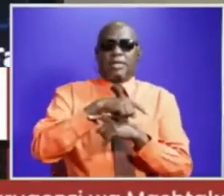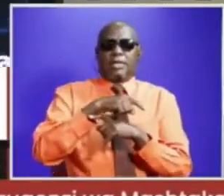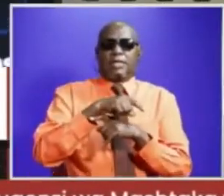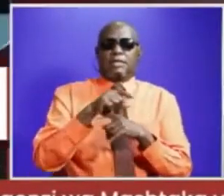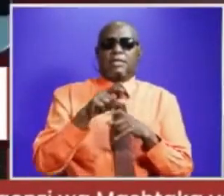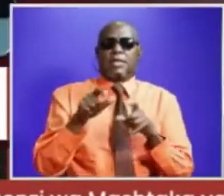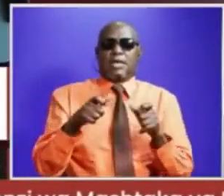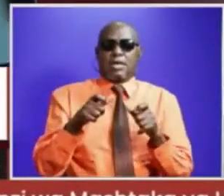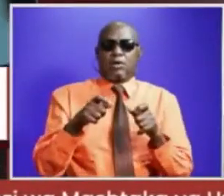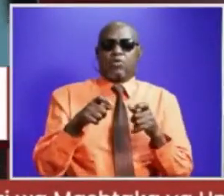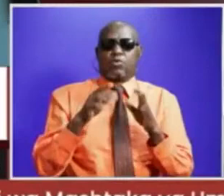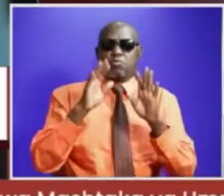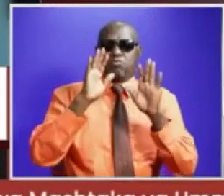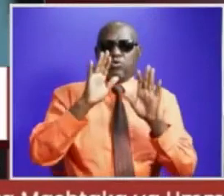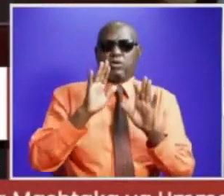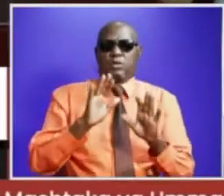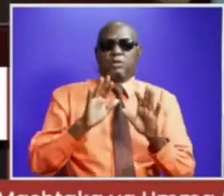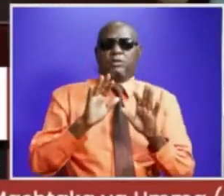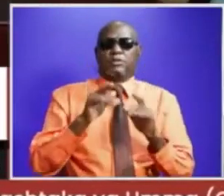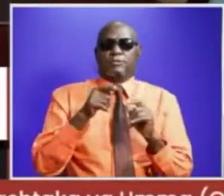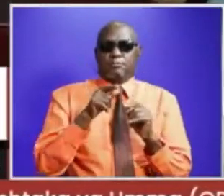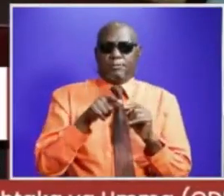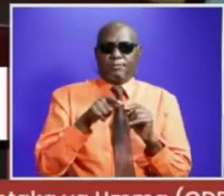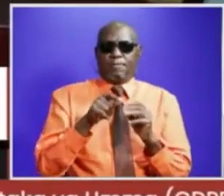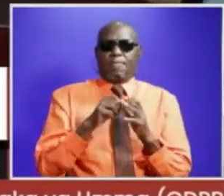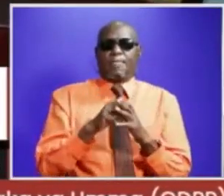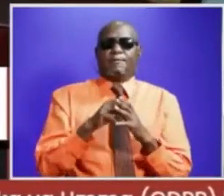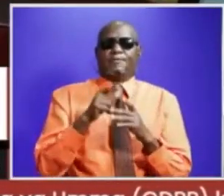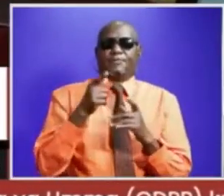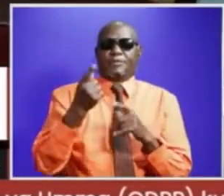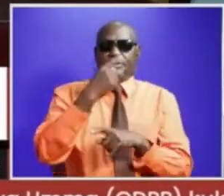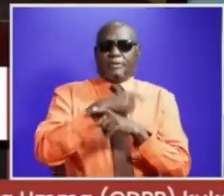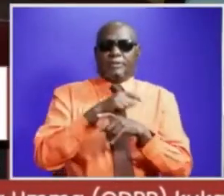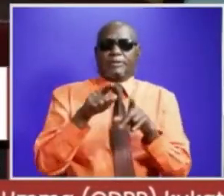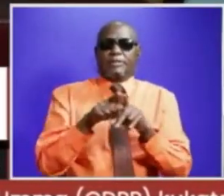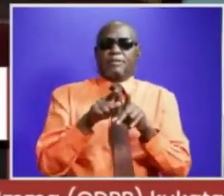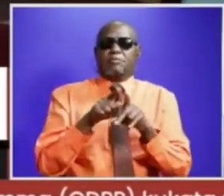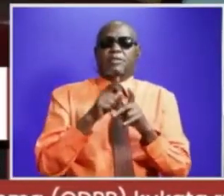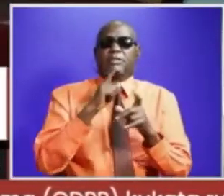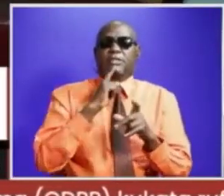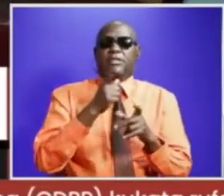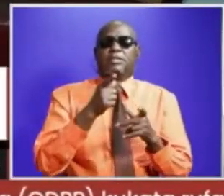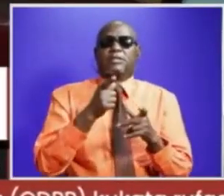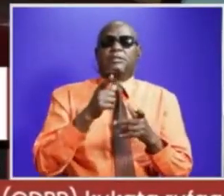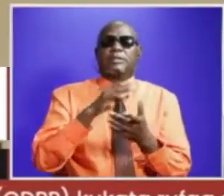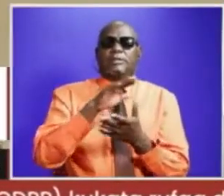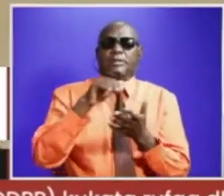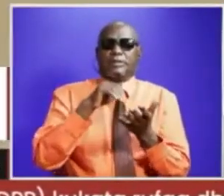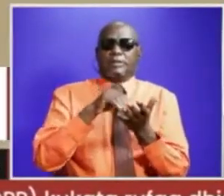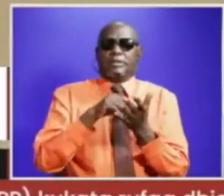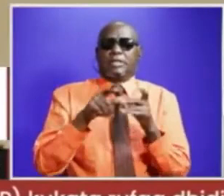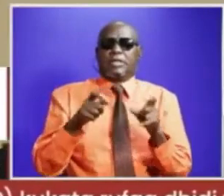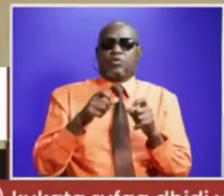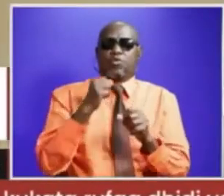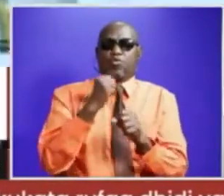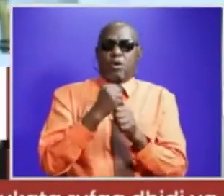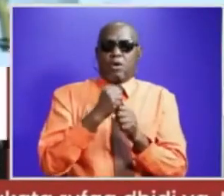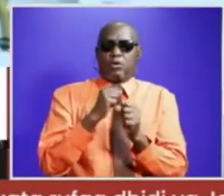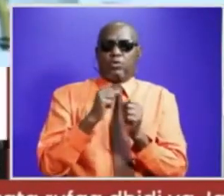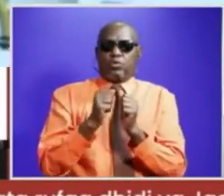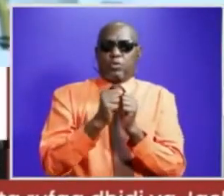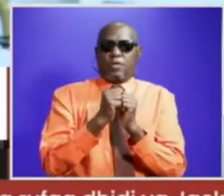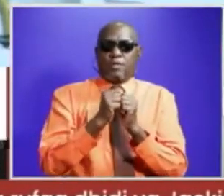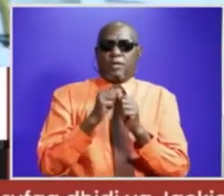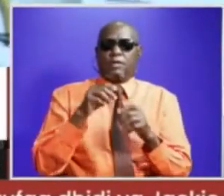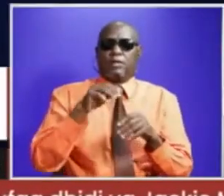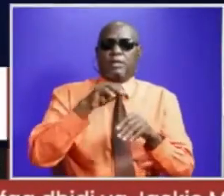pia kuarifu umma umuhimu wake. Siku hii pia inalenga kuhimiza vituo vya redio na watangazaji kwa ujumla kufanya kazi kwa pamoja